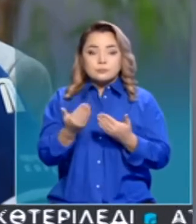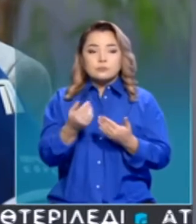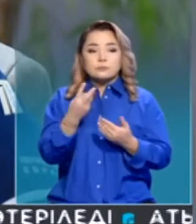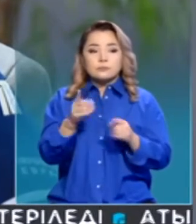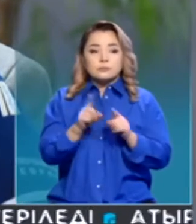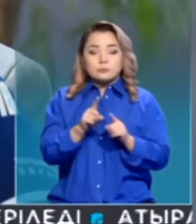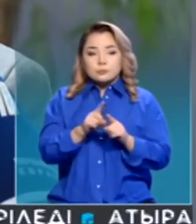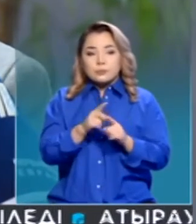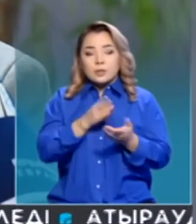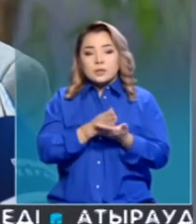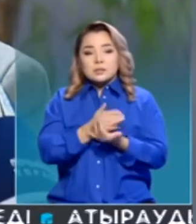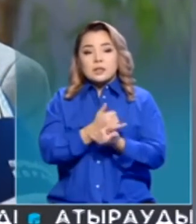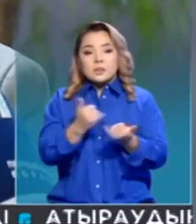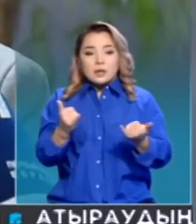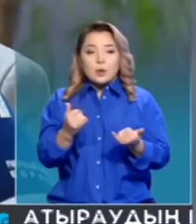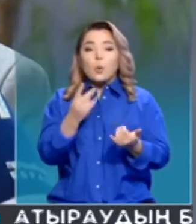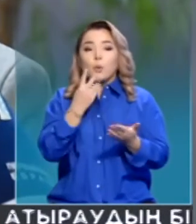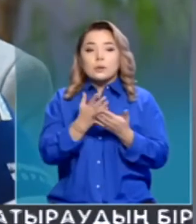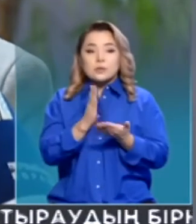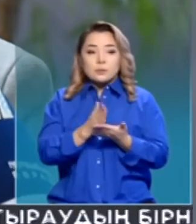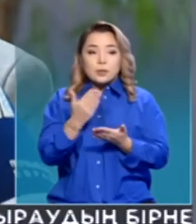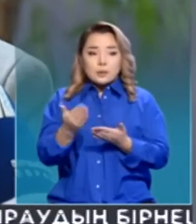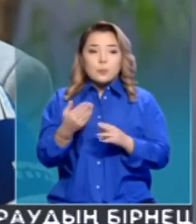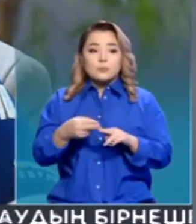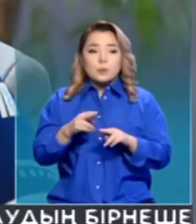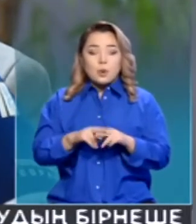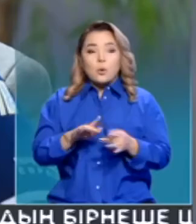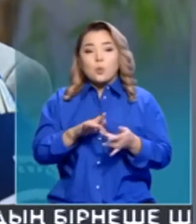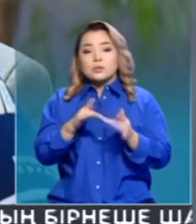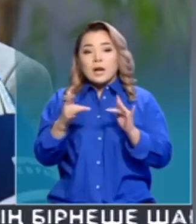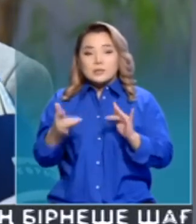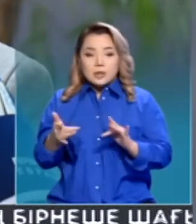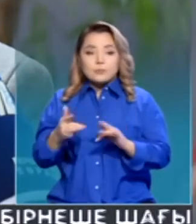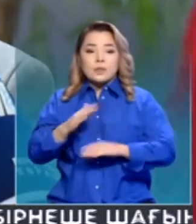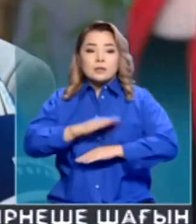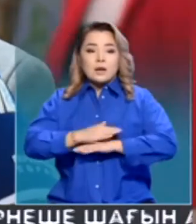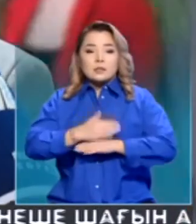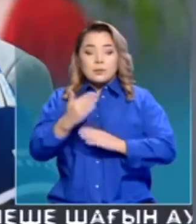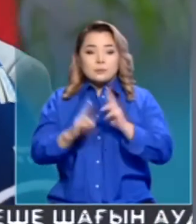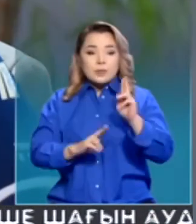бірнеше сервистік қызмет көрсетіледі. Онлайн